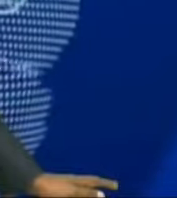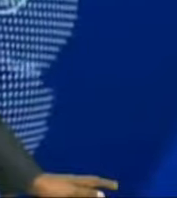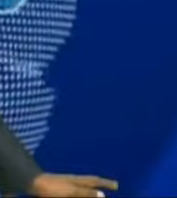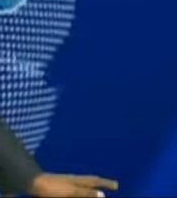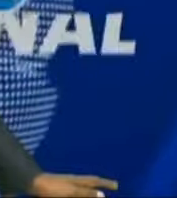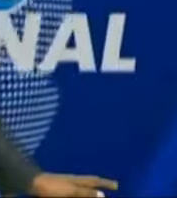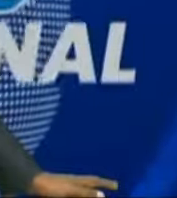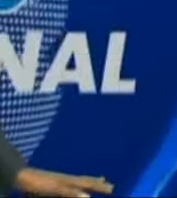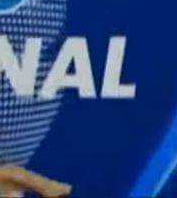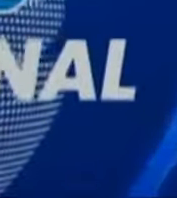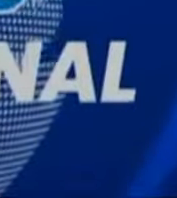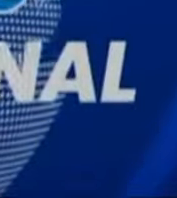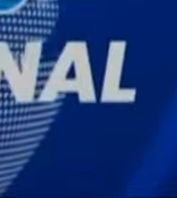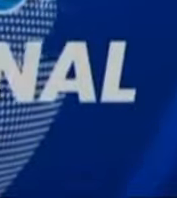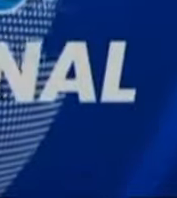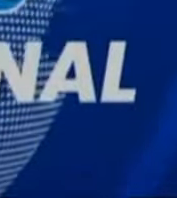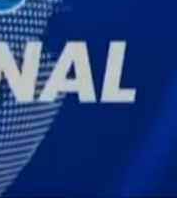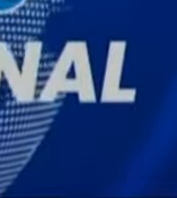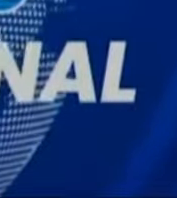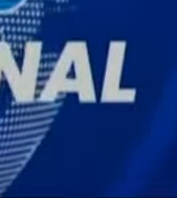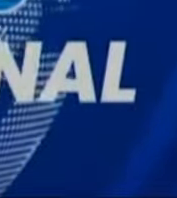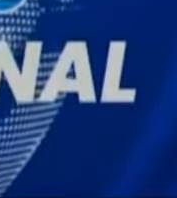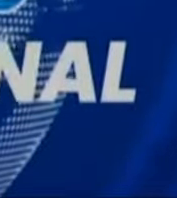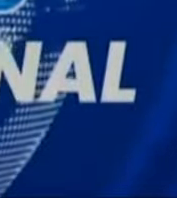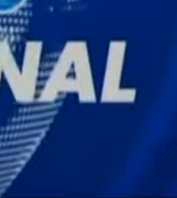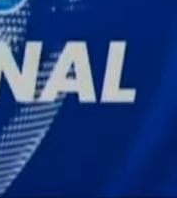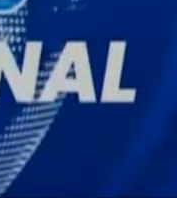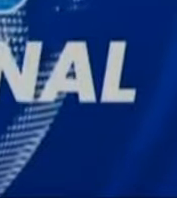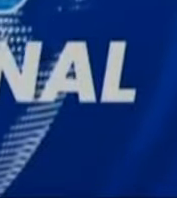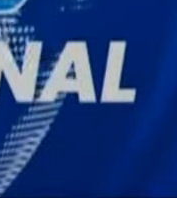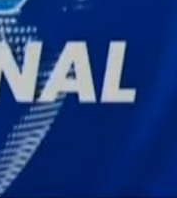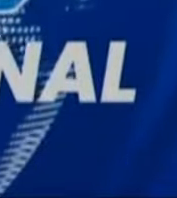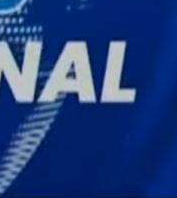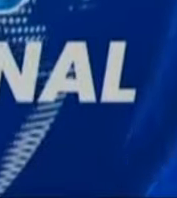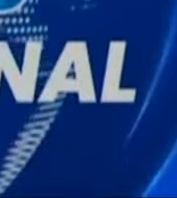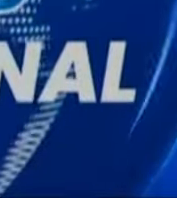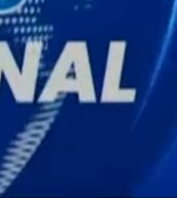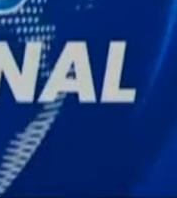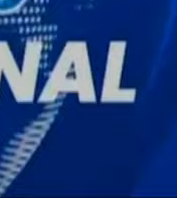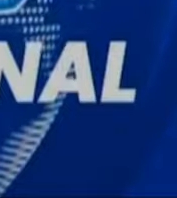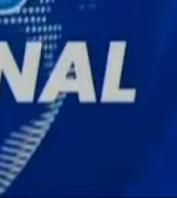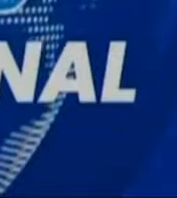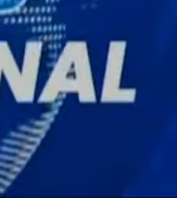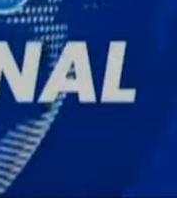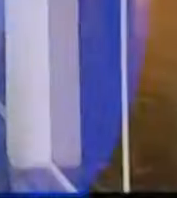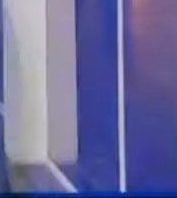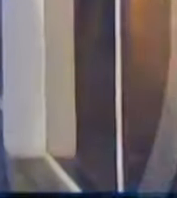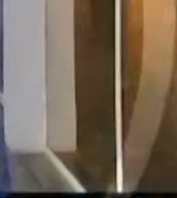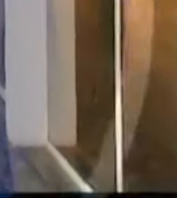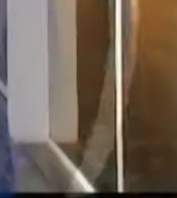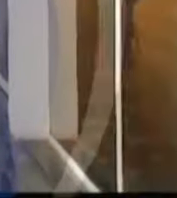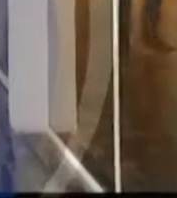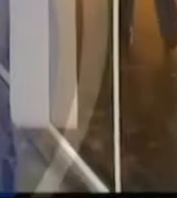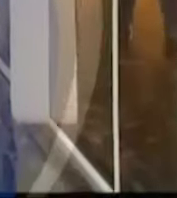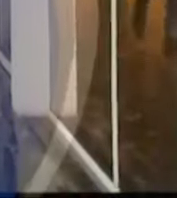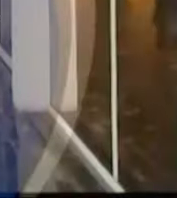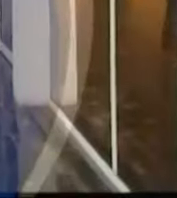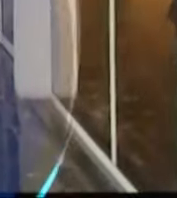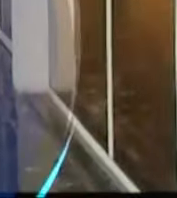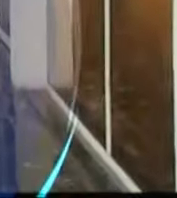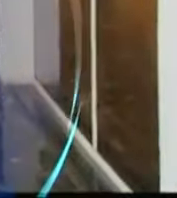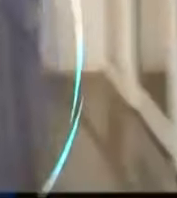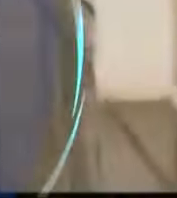Bonjour et bienvenue à ce journal de la mi-journée. À la une de l'actualité de ce mardi, Augustin Kabouya garde son fauteuil de